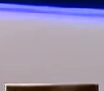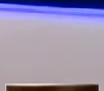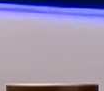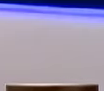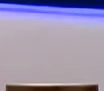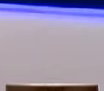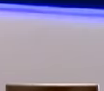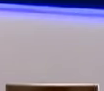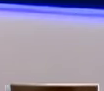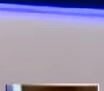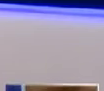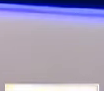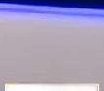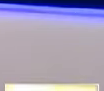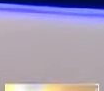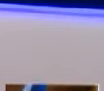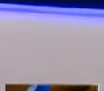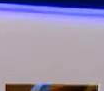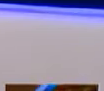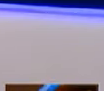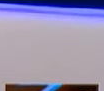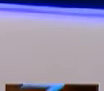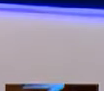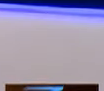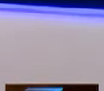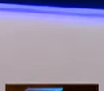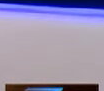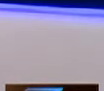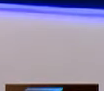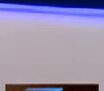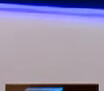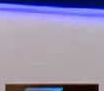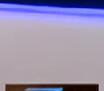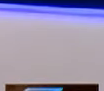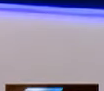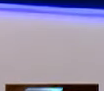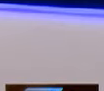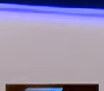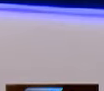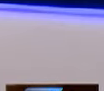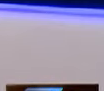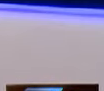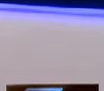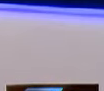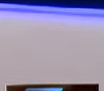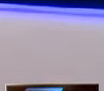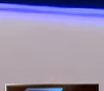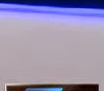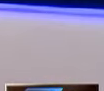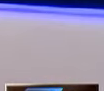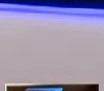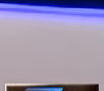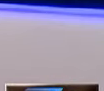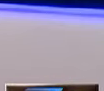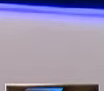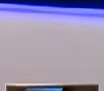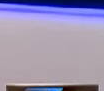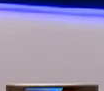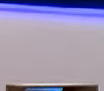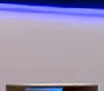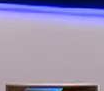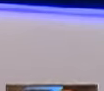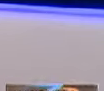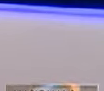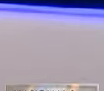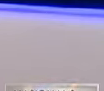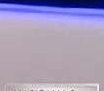koleksi selfie sebenarnya. Ada cerita di sebalik selfie ini, Nur Mazalina. Ya, itu kalau dikumpul-kumpul selfie yang dibuat oleh penggemar kaedah bergambar sebegitu, ya,